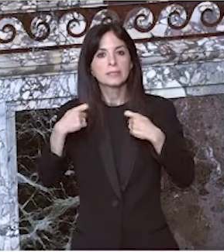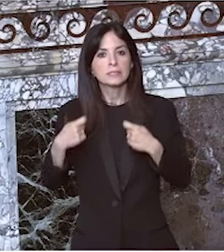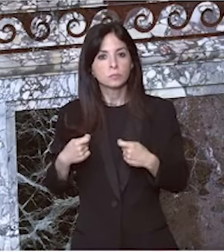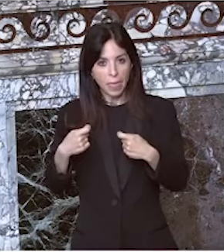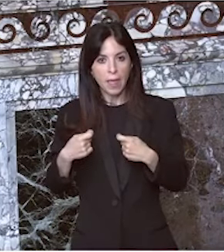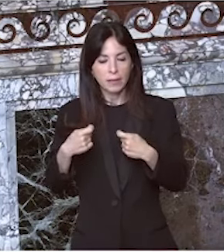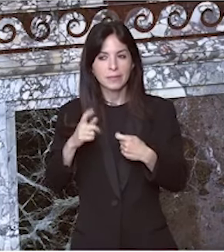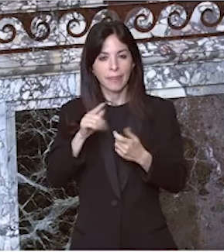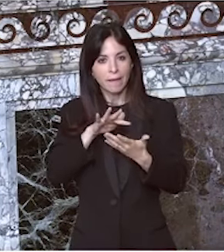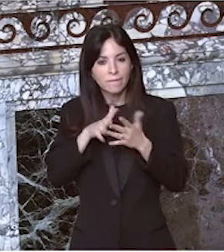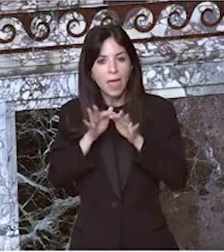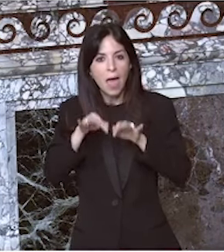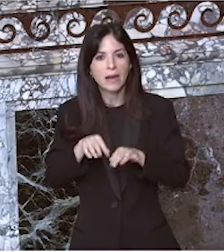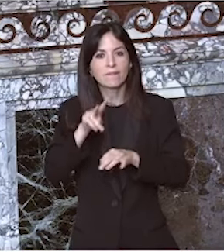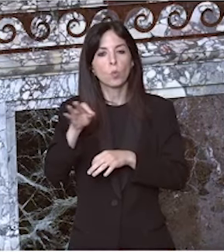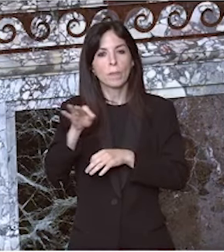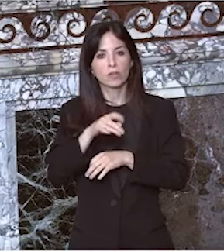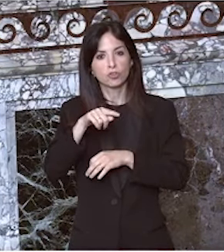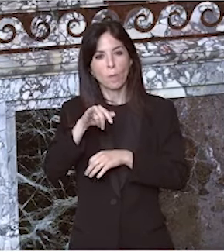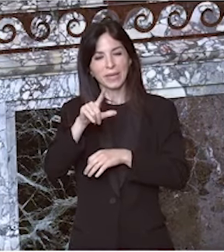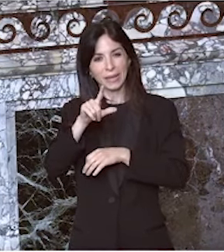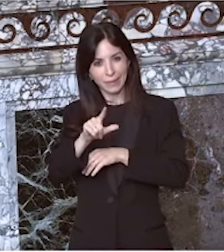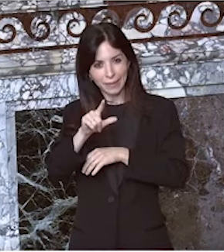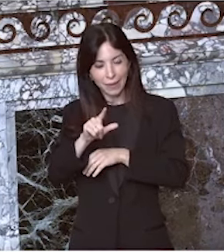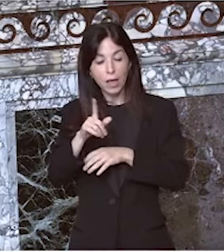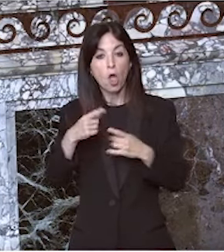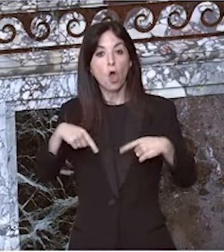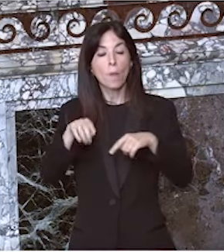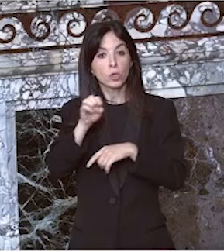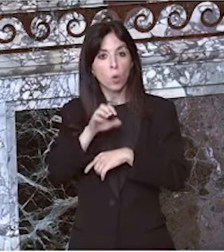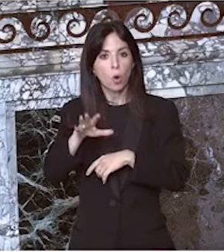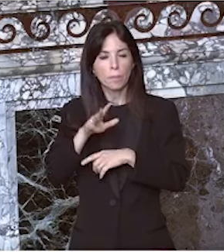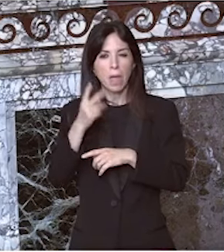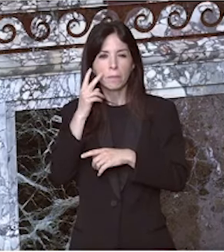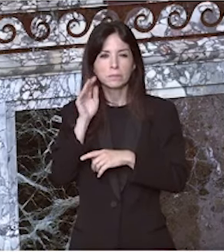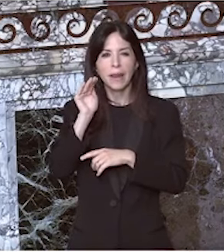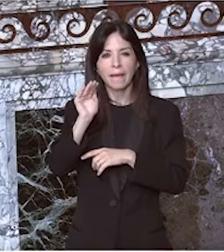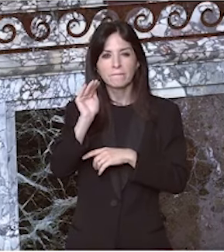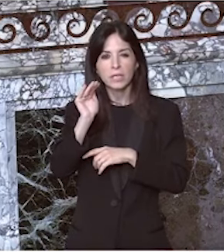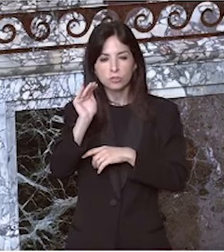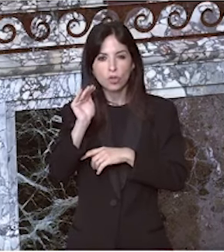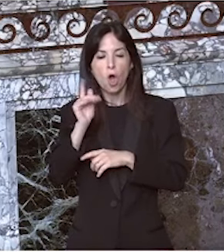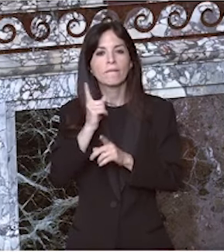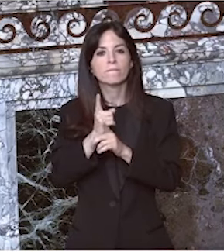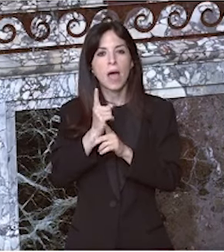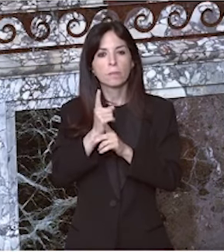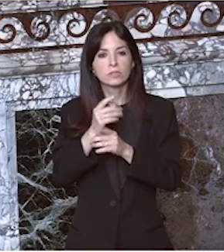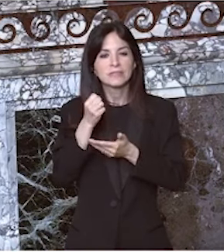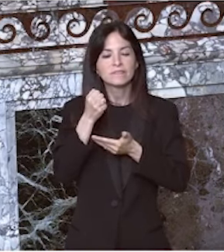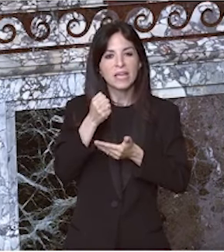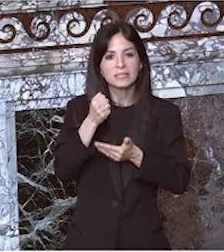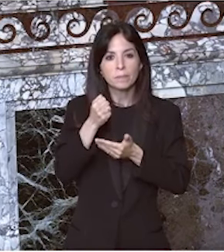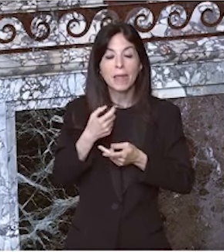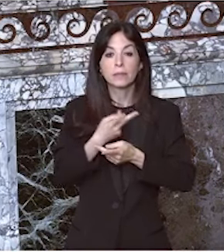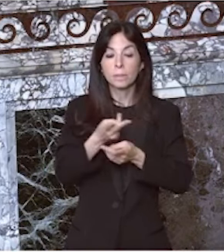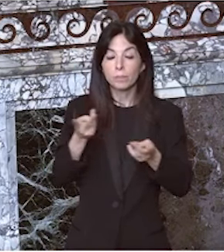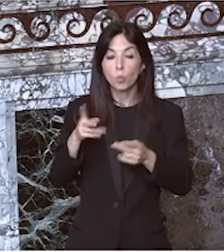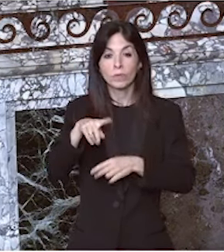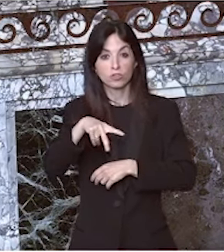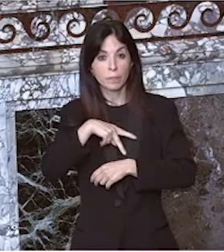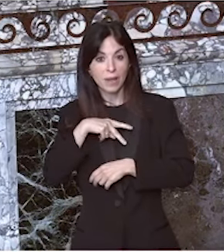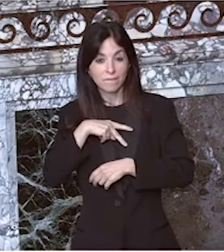2% del PIL, la Commissione europea stima un fabbisogno di investimenti pubblici e privati di oltre 800 miliardi